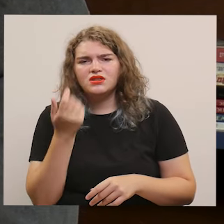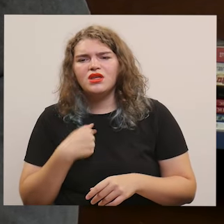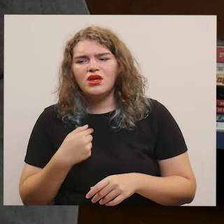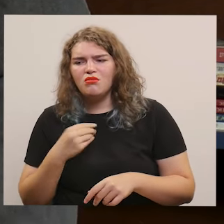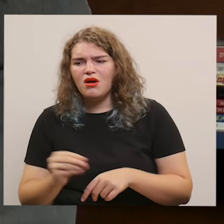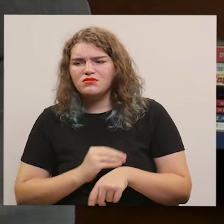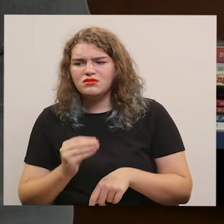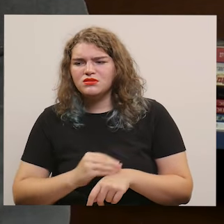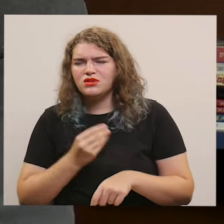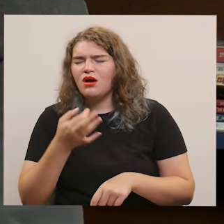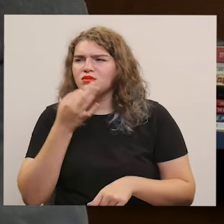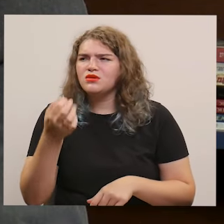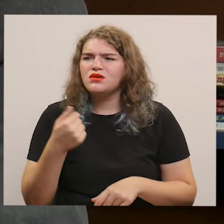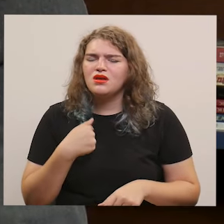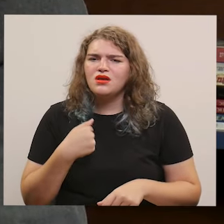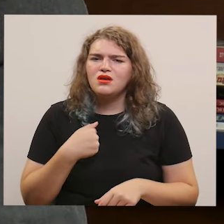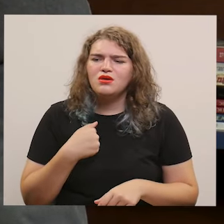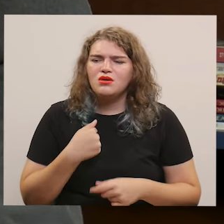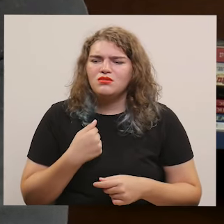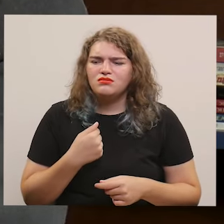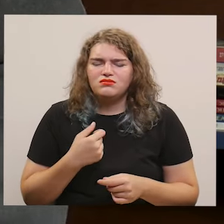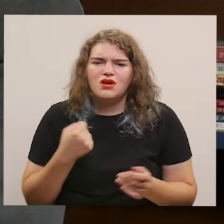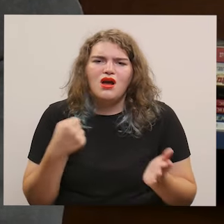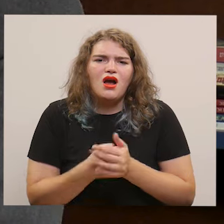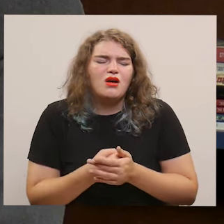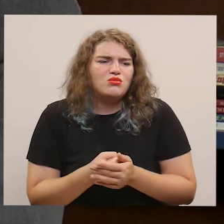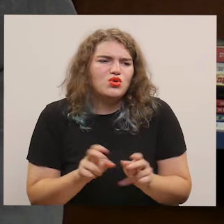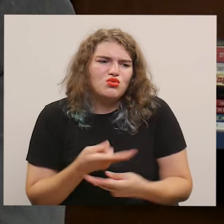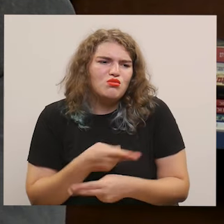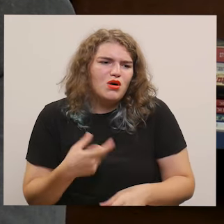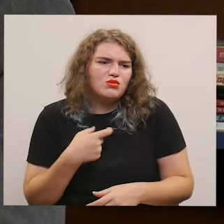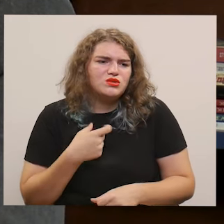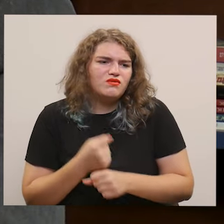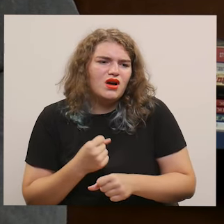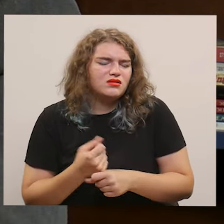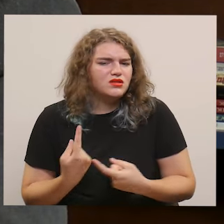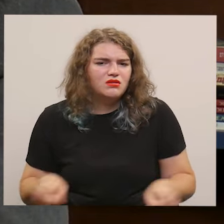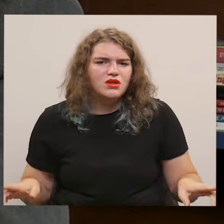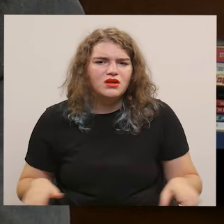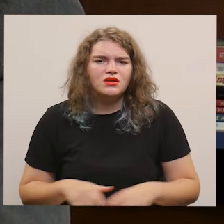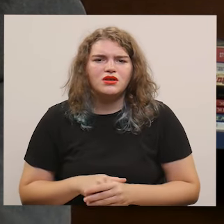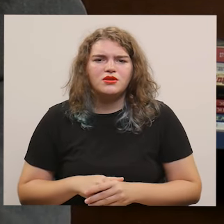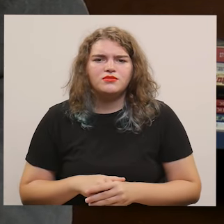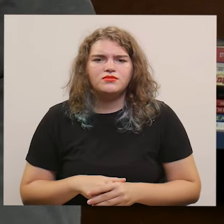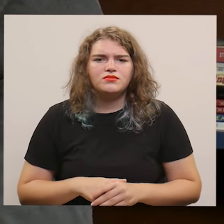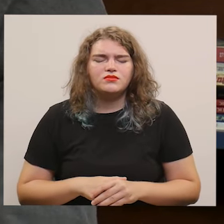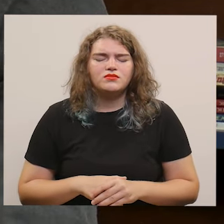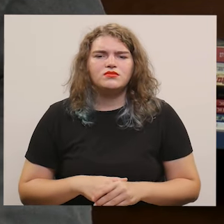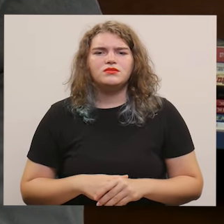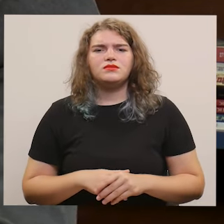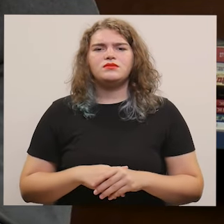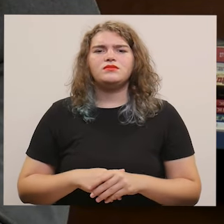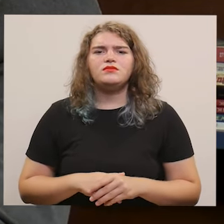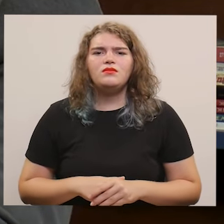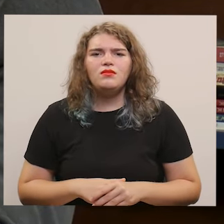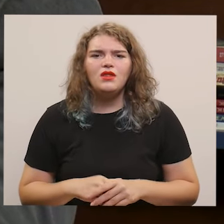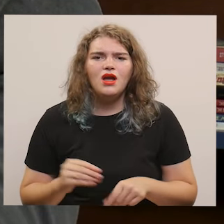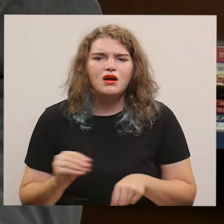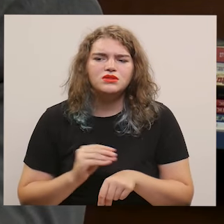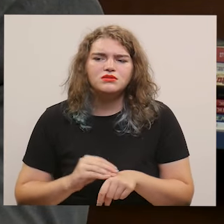m-am simțit și am spus, uite, aici eu, pentru mine e capătul, eu nu mai pot să fac nimica, efectiv așa, parcă, nu știu, s-a luat așa